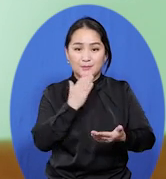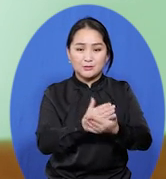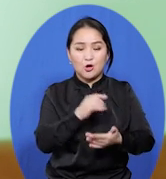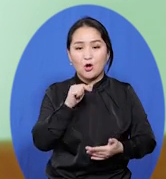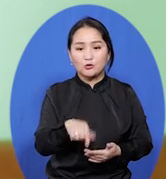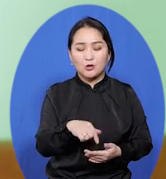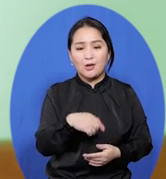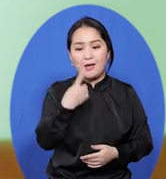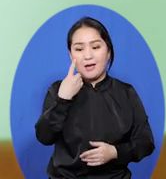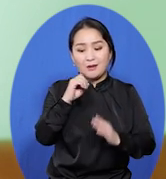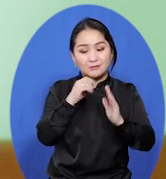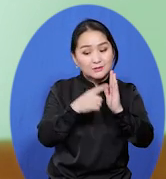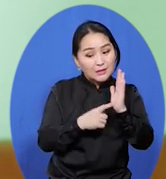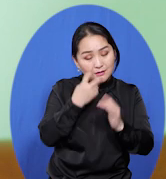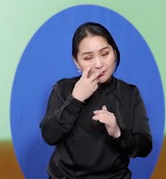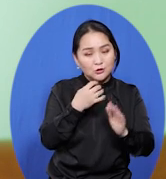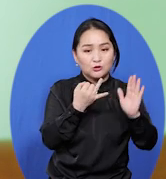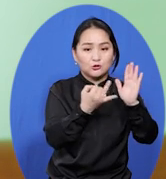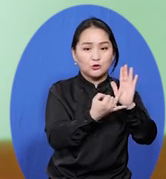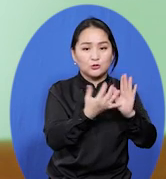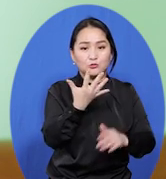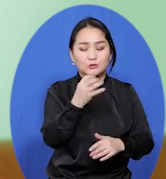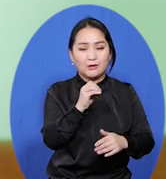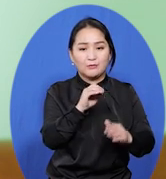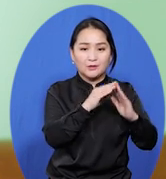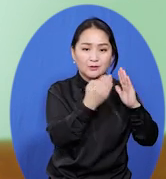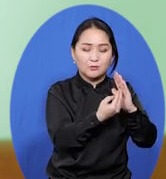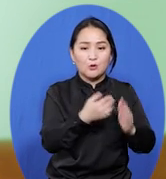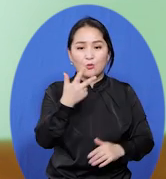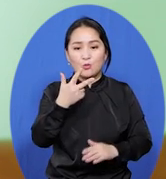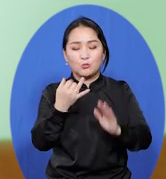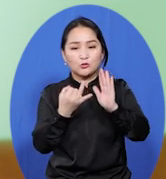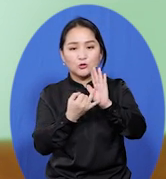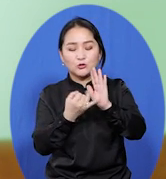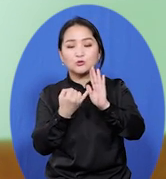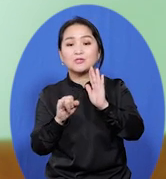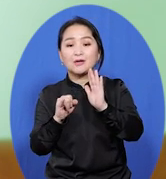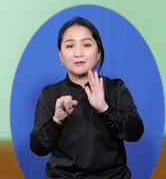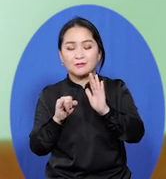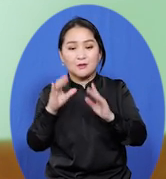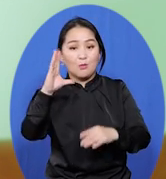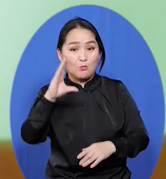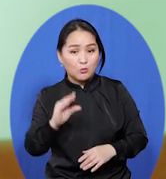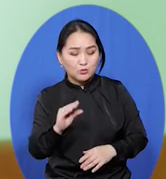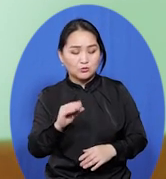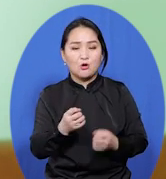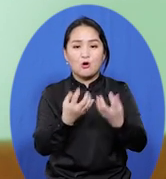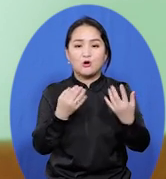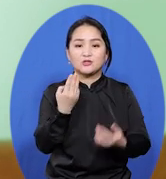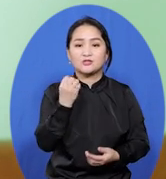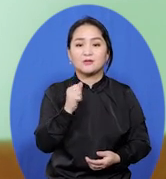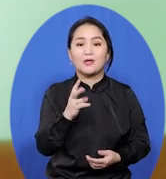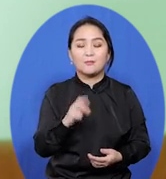За өнөөдрийн байдлаар яг 10 сарын олголтоор ингээ харахад 750 өрхийн 3769 иргэн болж буурсан. За энэ нь бас олон